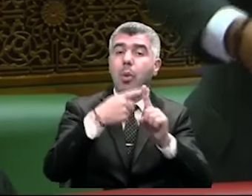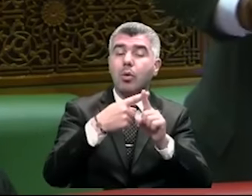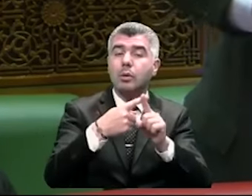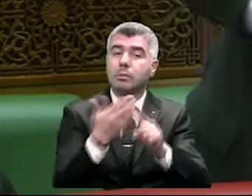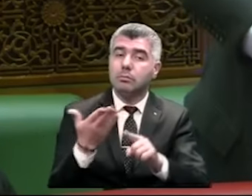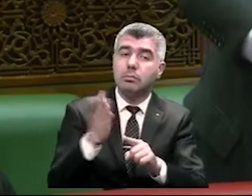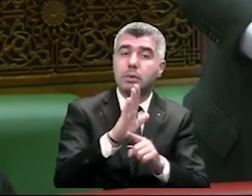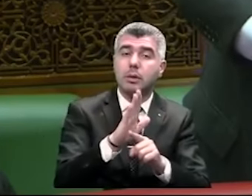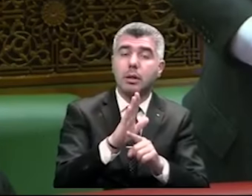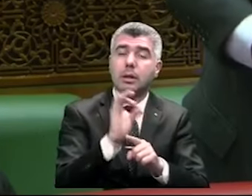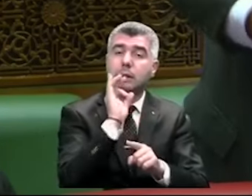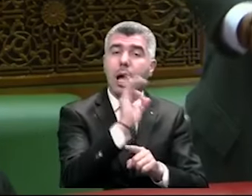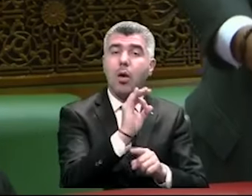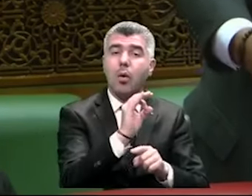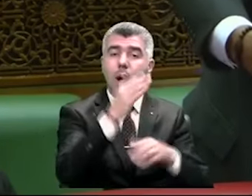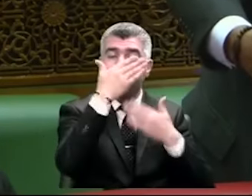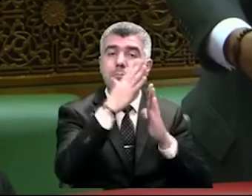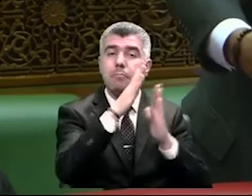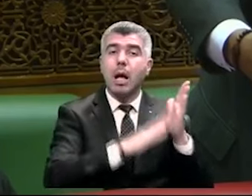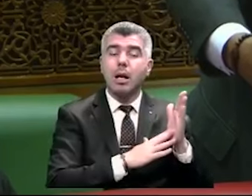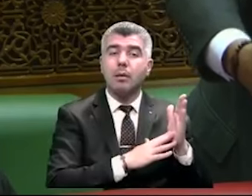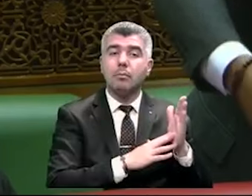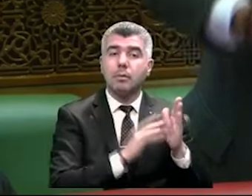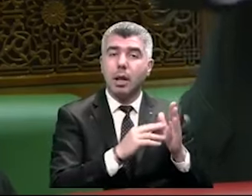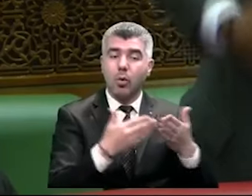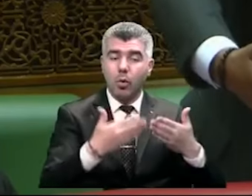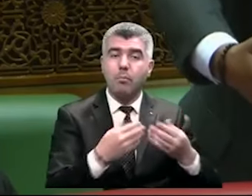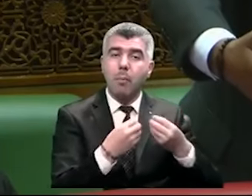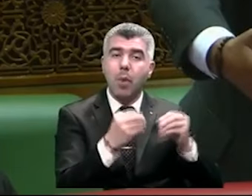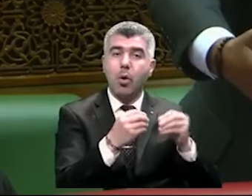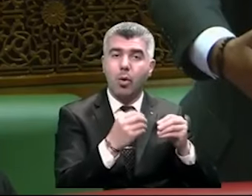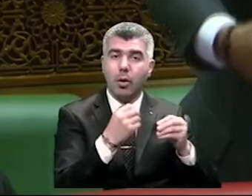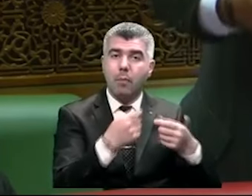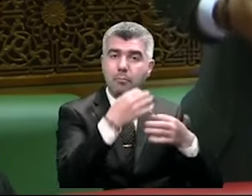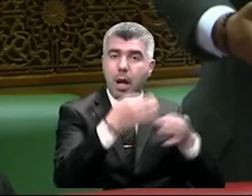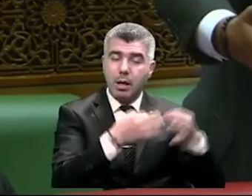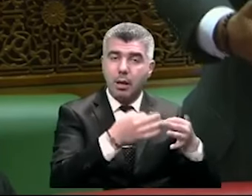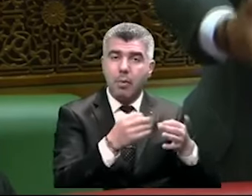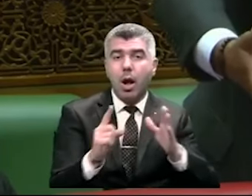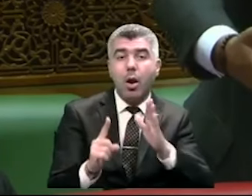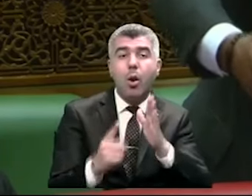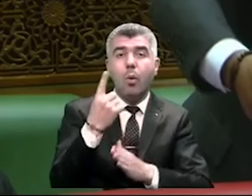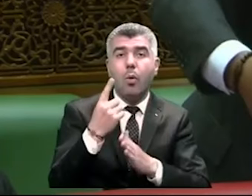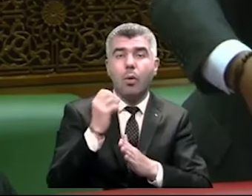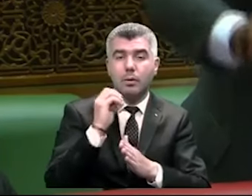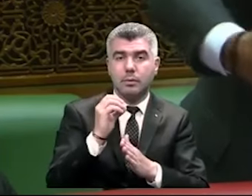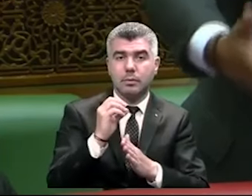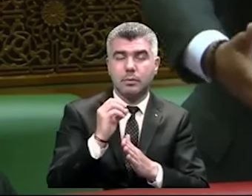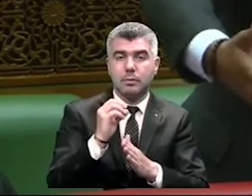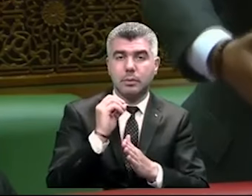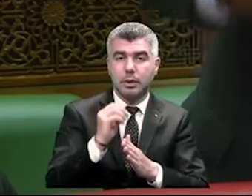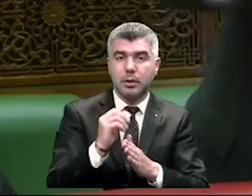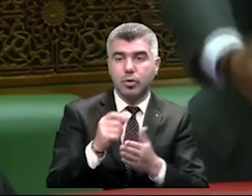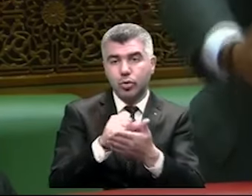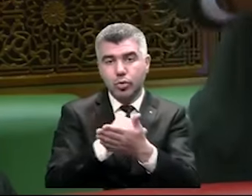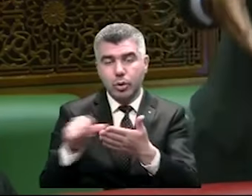الدوله المغربيه رغم انها ديال واحد الشركه را اليوم غ تباع في المزاد العلني اول واحد اللي غ ياخذ بصفتكم دائنين لهذ الشركه اول